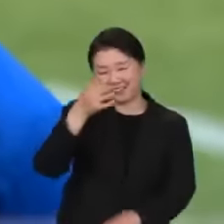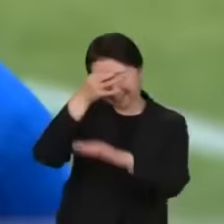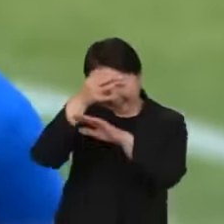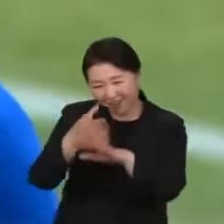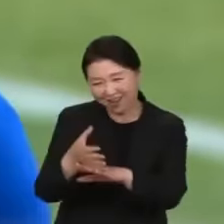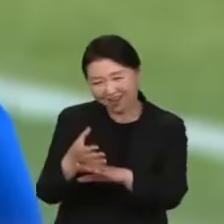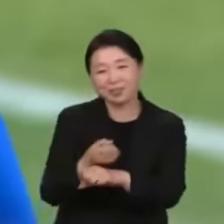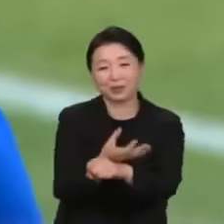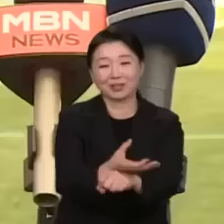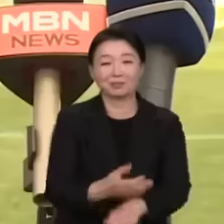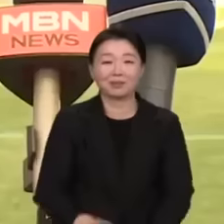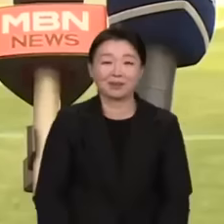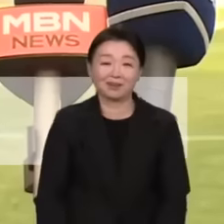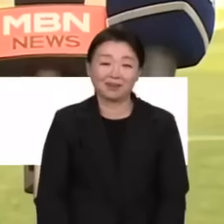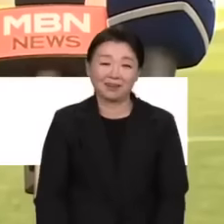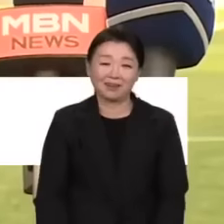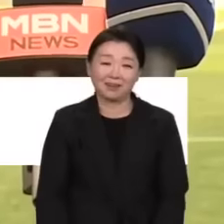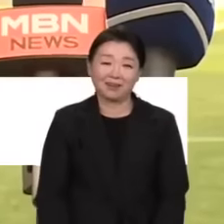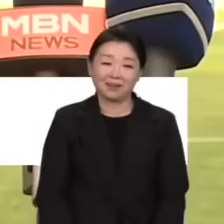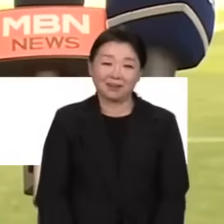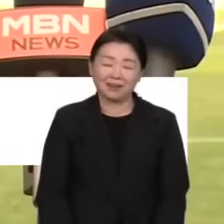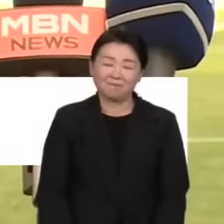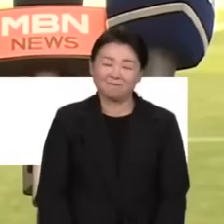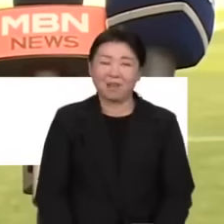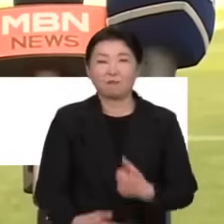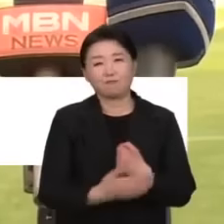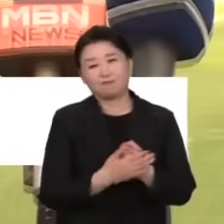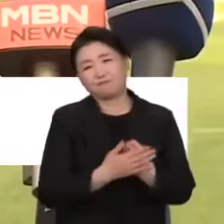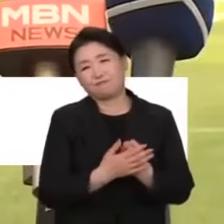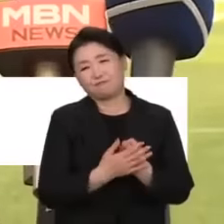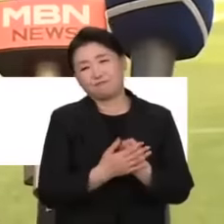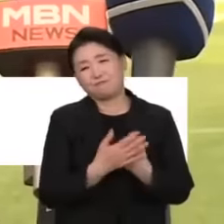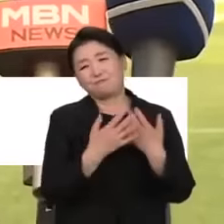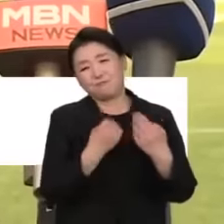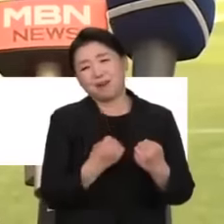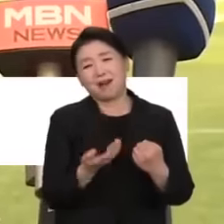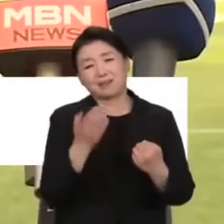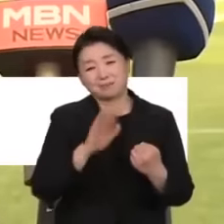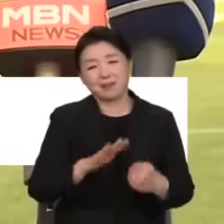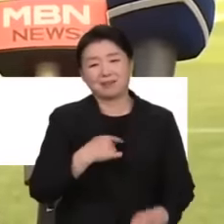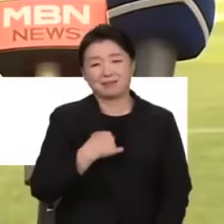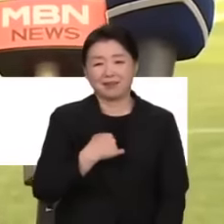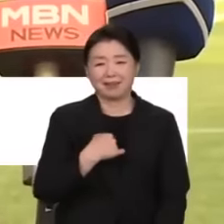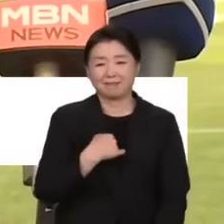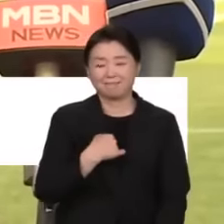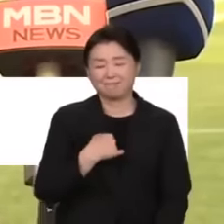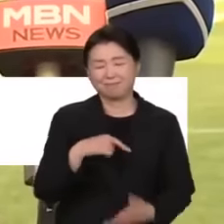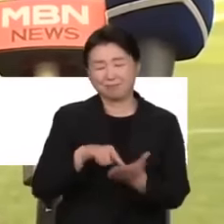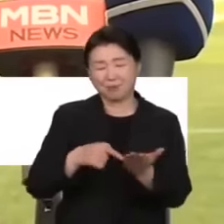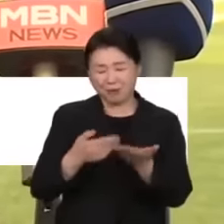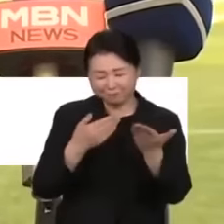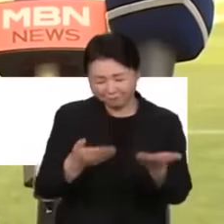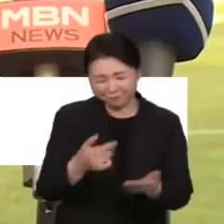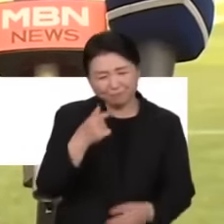했습니다. 너무 많은 응원을 해주셨는데 그만큼 보답해드리지